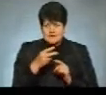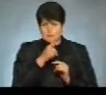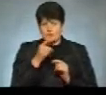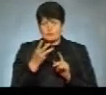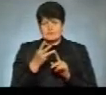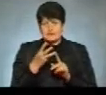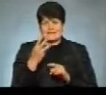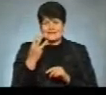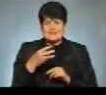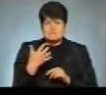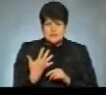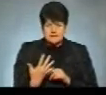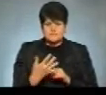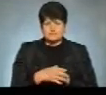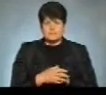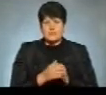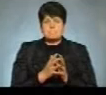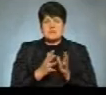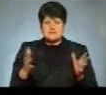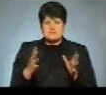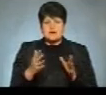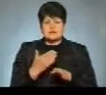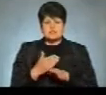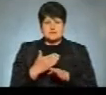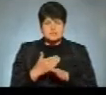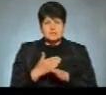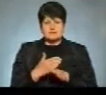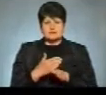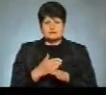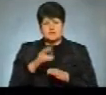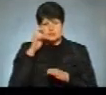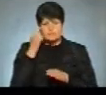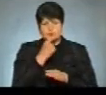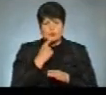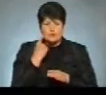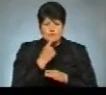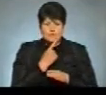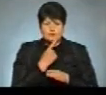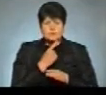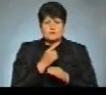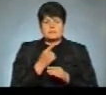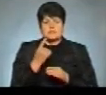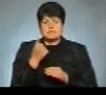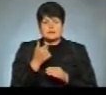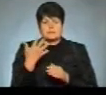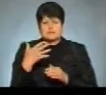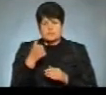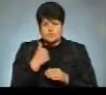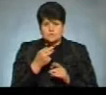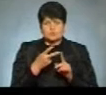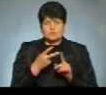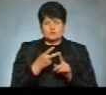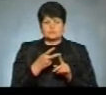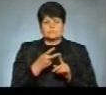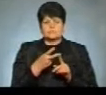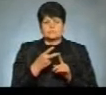року – 35% відповідно. Максимальна частка введення передач державною мовою протягом першого року не менше 50%, протягом другого